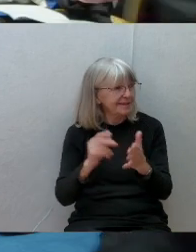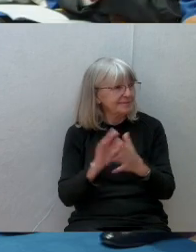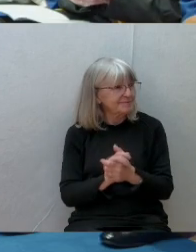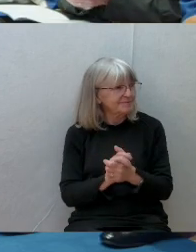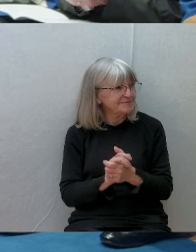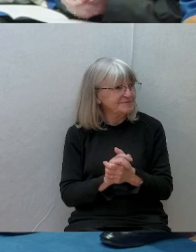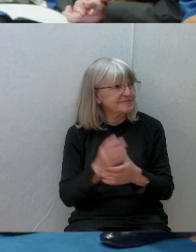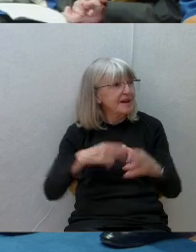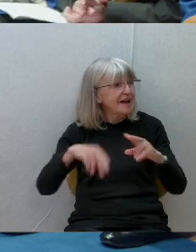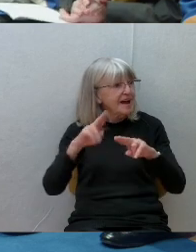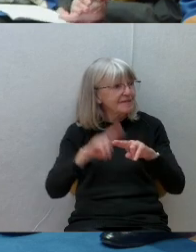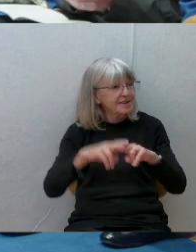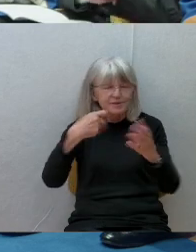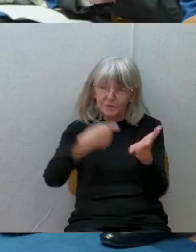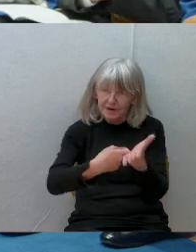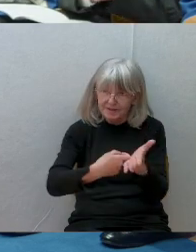Fatima Razak.